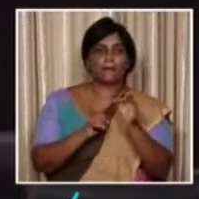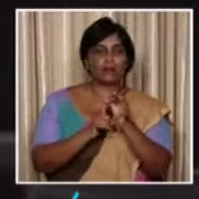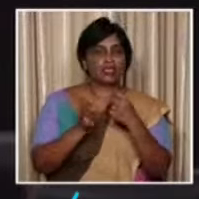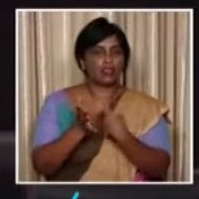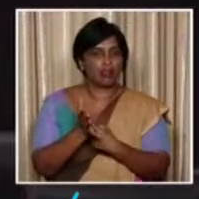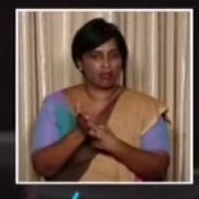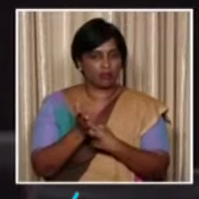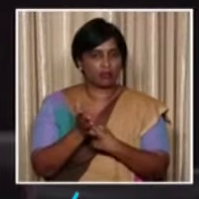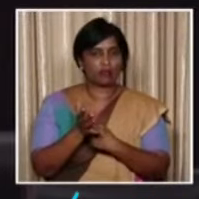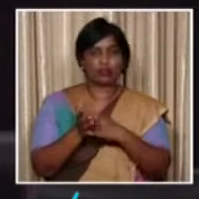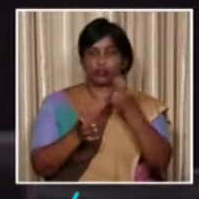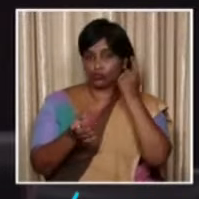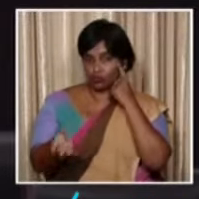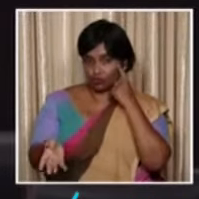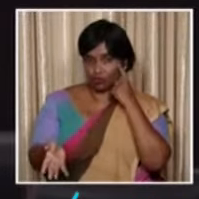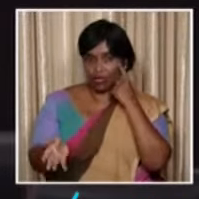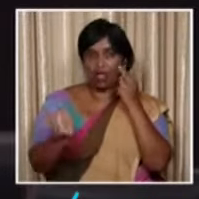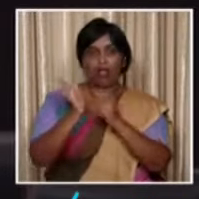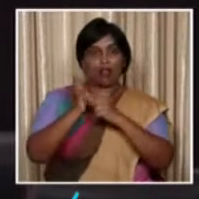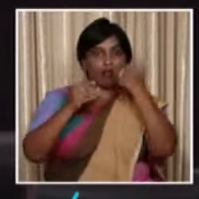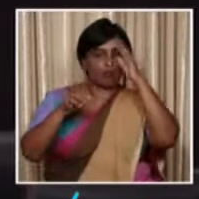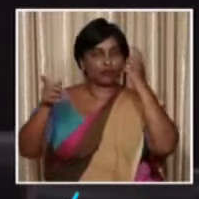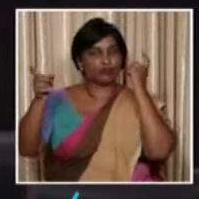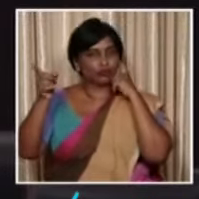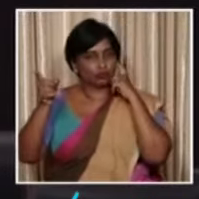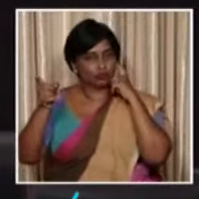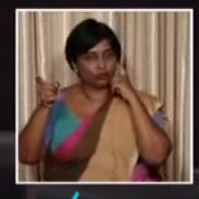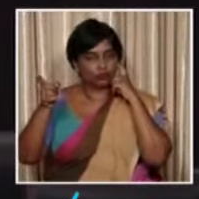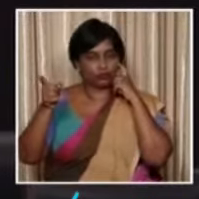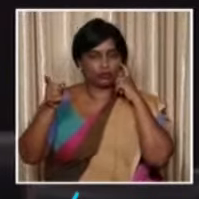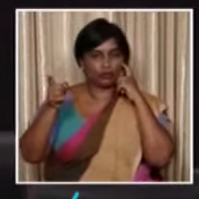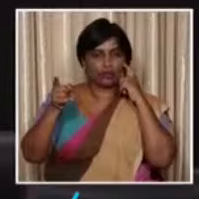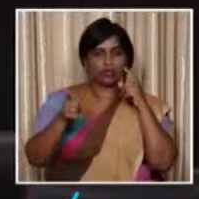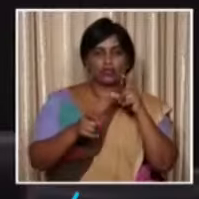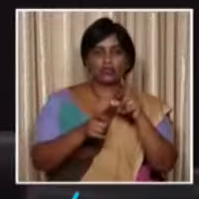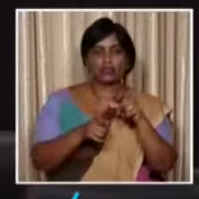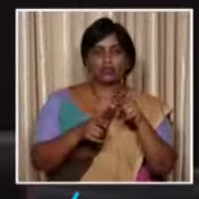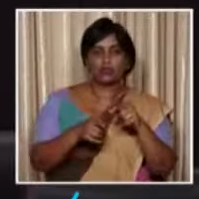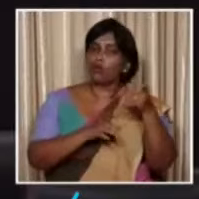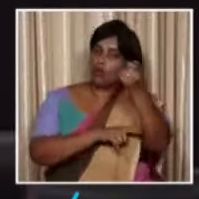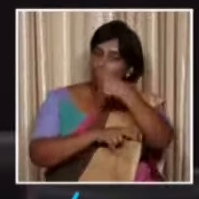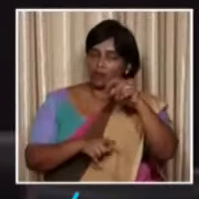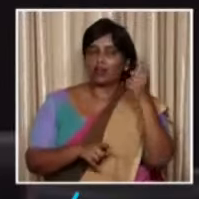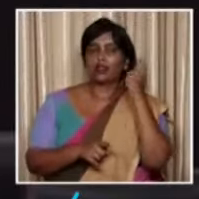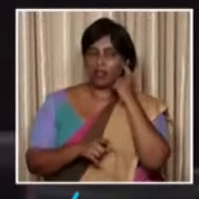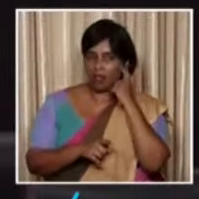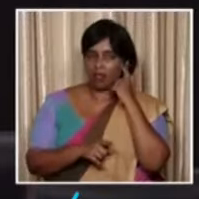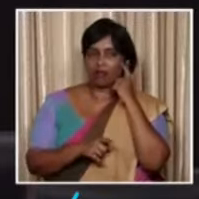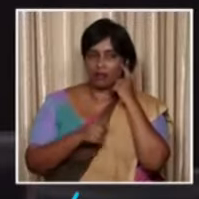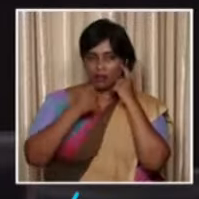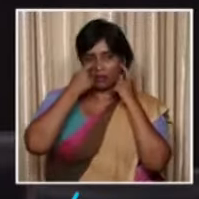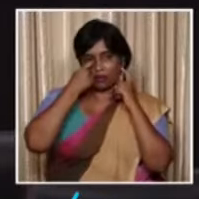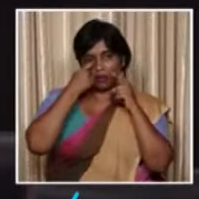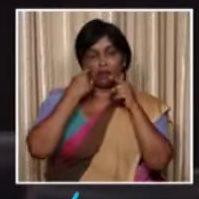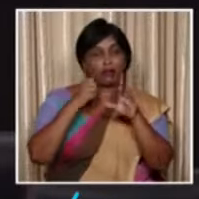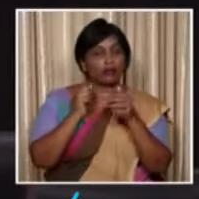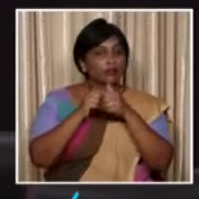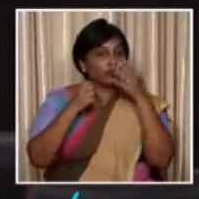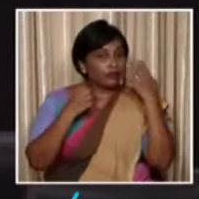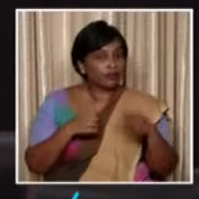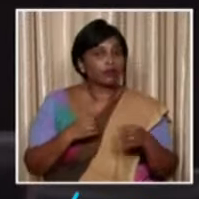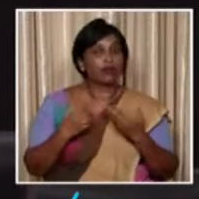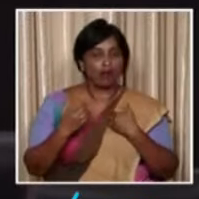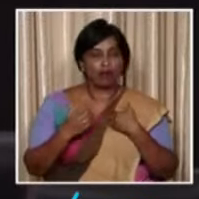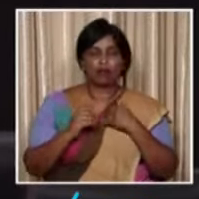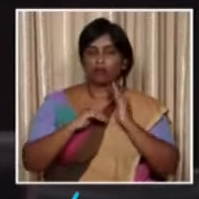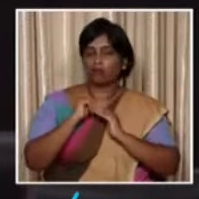රණතුංග මැතිතුමත් සාක්ෂි දරයි නාමල් රාජපක්ෂ මහත්තයාත් සාක්ෂි දරයි මේ ඔක්කොම දන්නවා ඒකල්ලා අපි